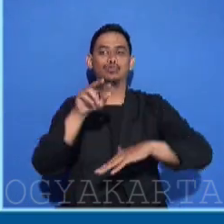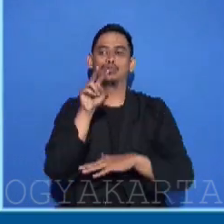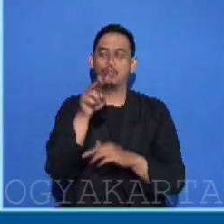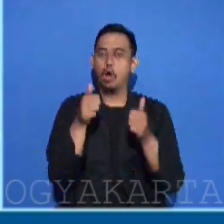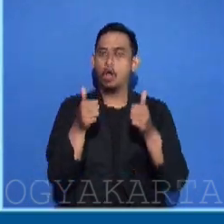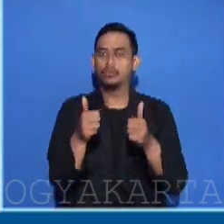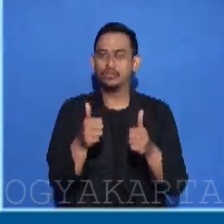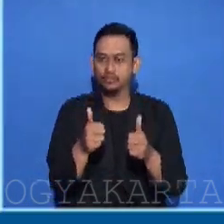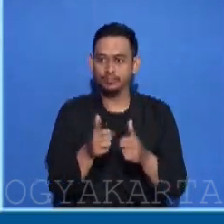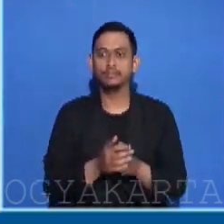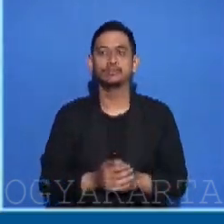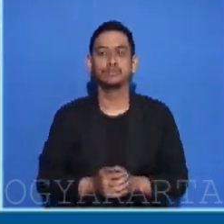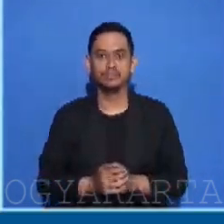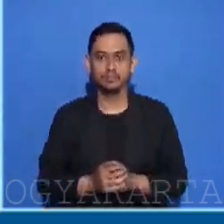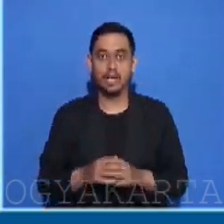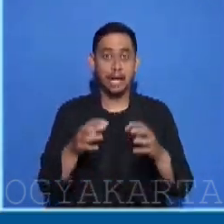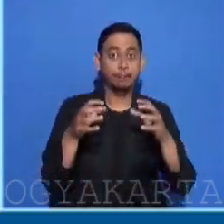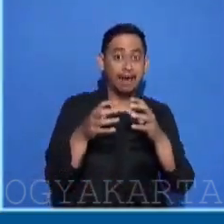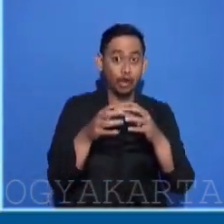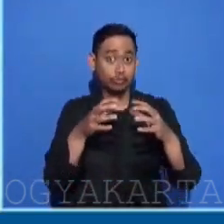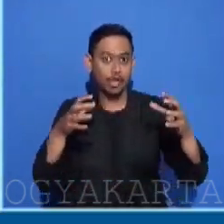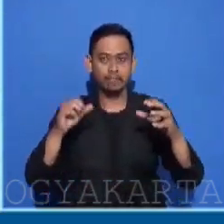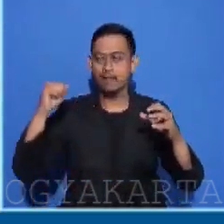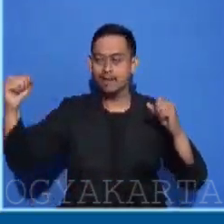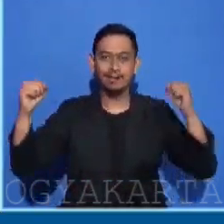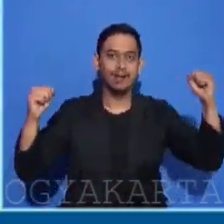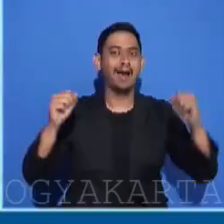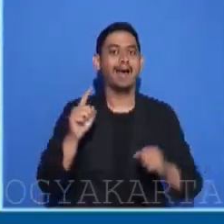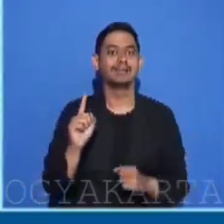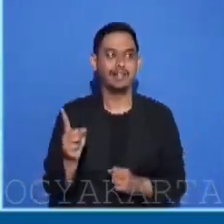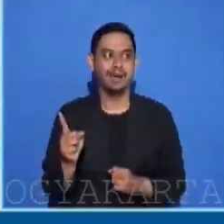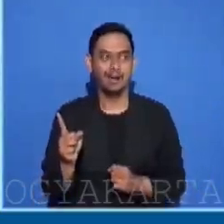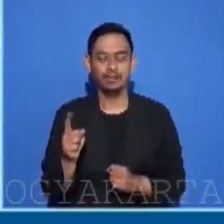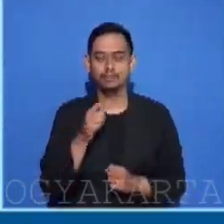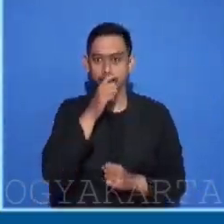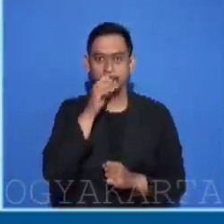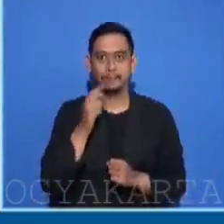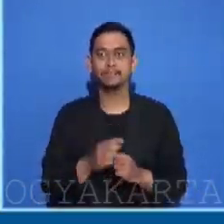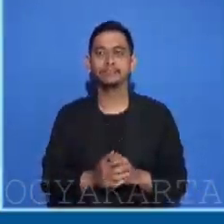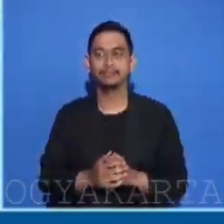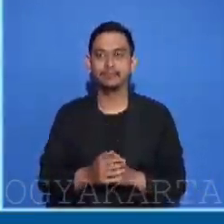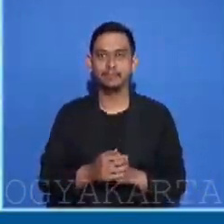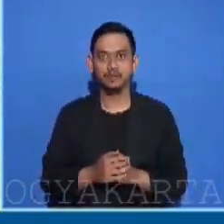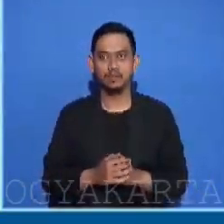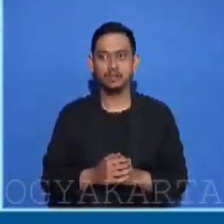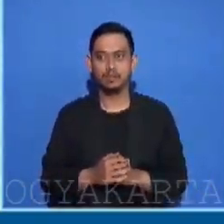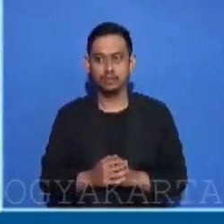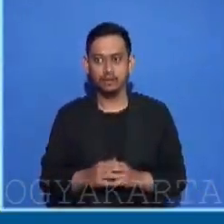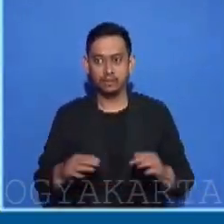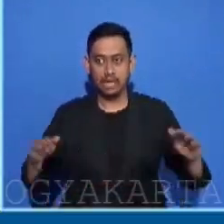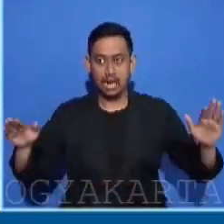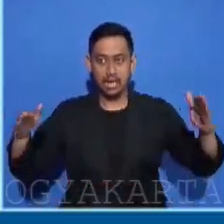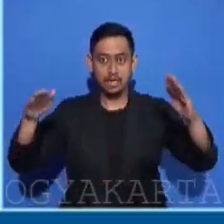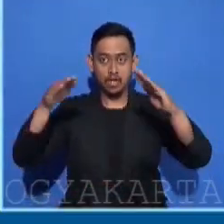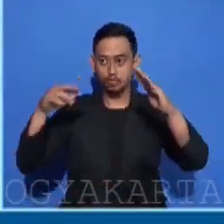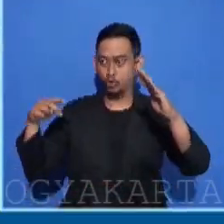wonten ing sisih kiwa lan tengenipun pesisir menika. Kajawi sagetipun pirsani saking inggil, wisatawan ugi saged mirsani